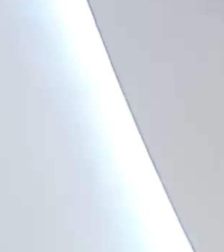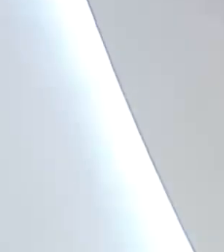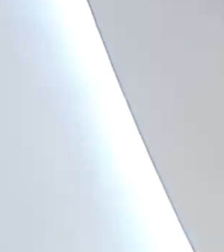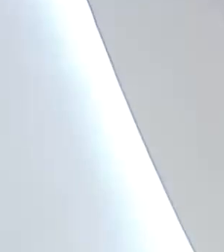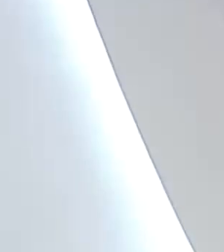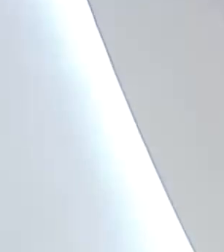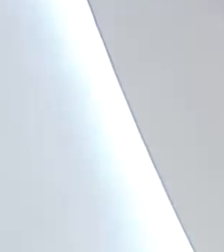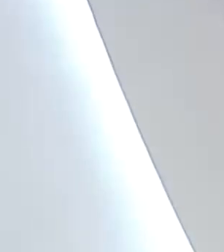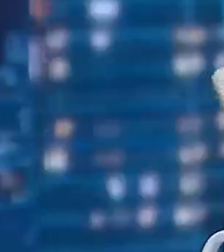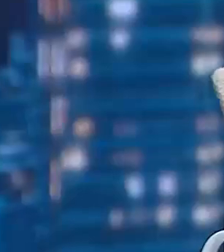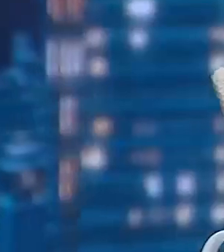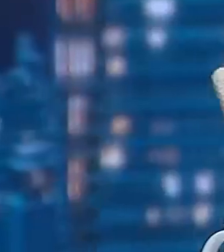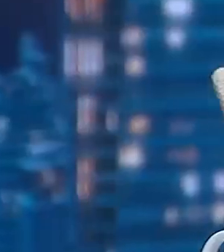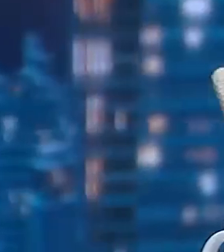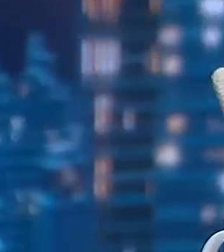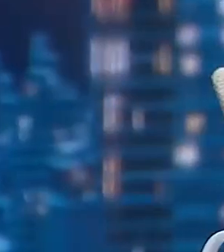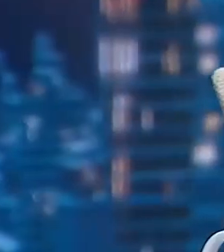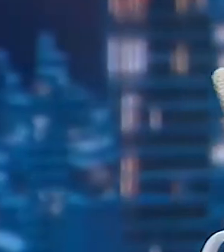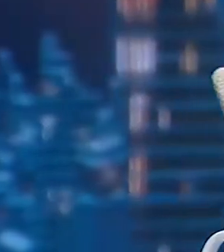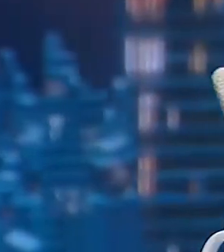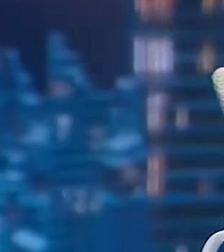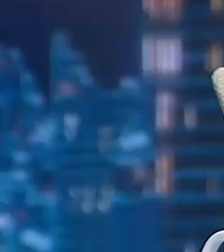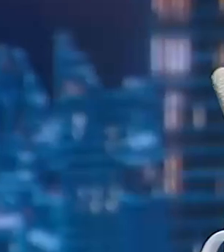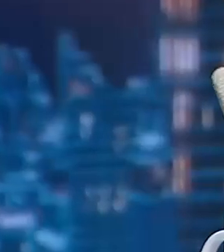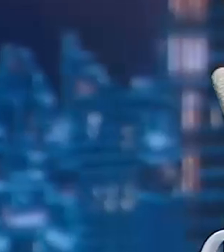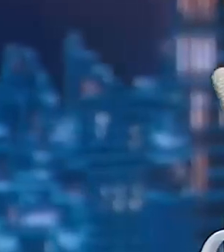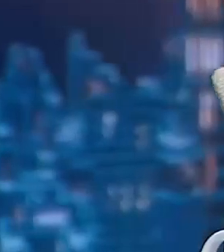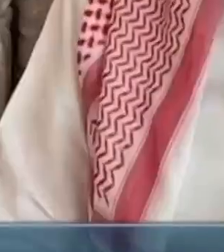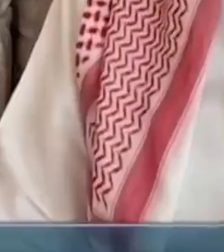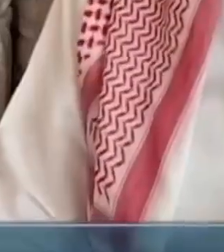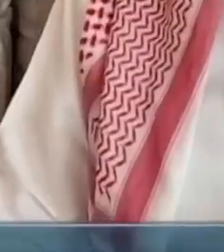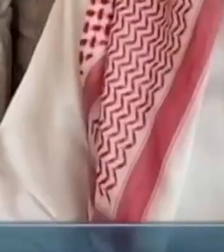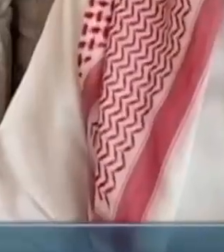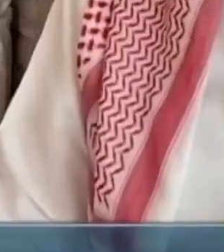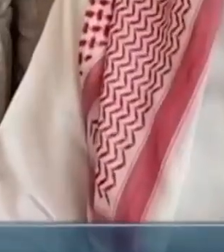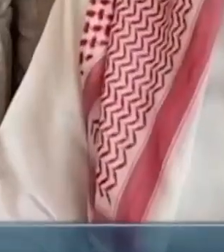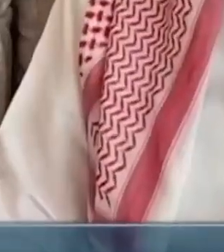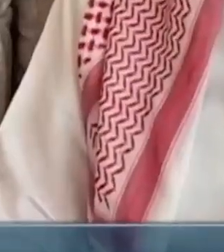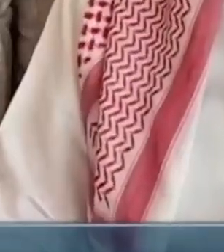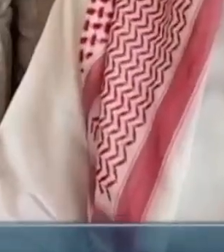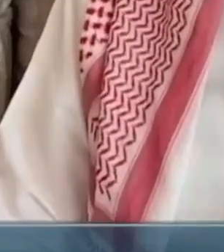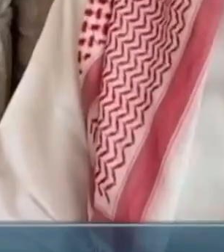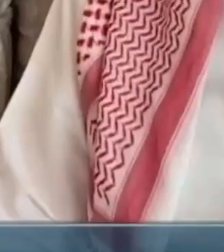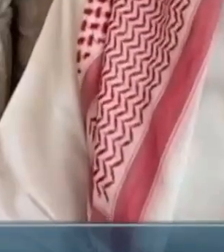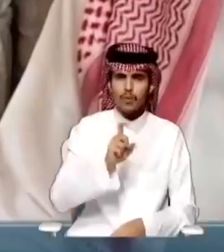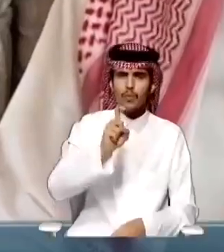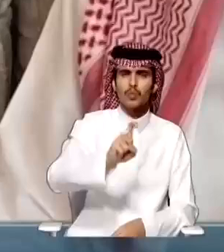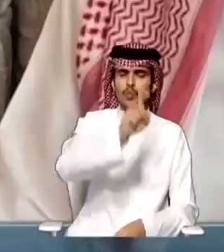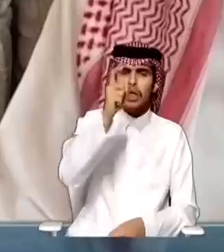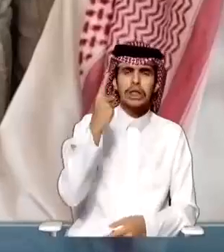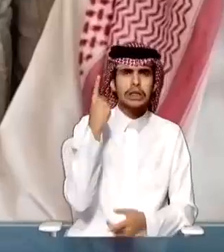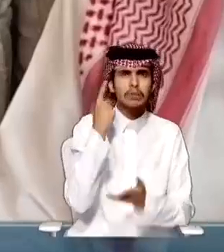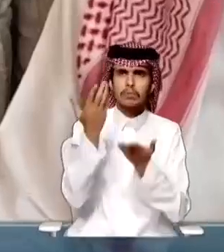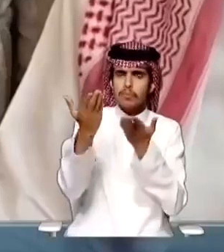بدر انت اول عضو هيئه تدريس اصم على مستوى الجامعات في الوطن العربي ودنا نسمع منك اكثر عن